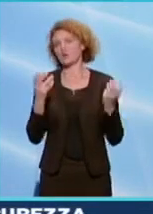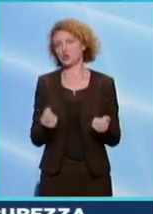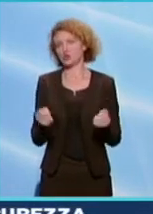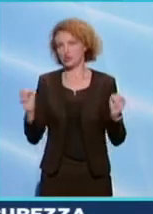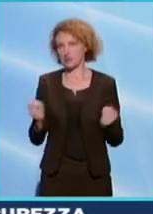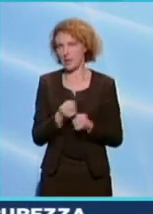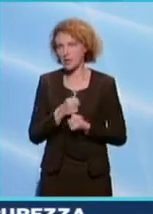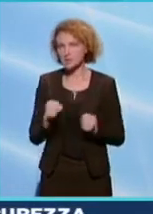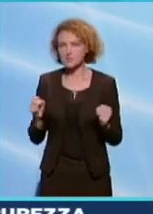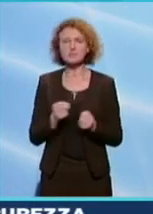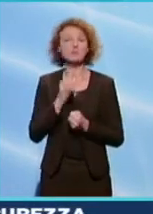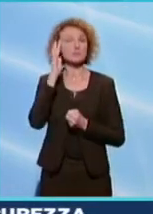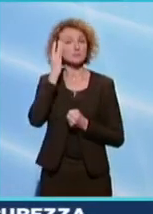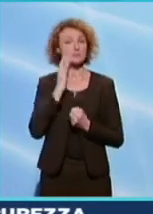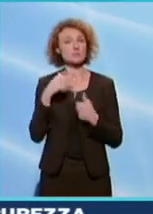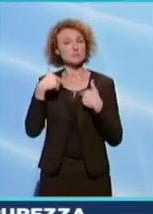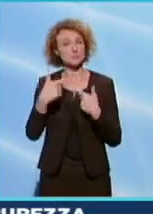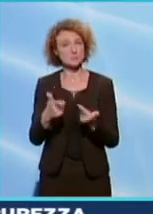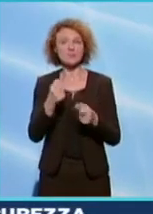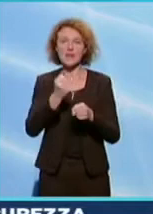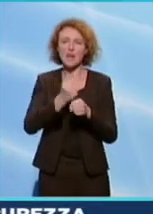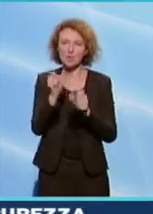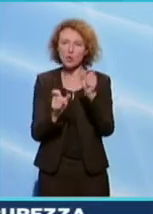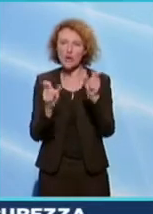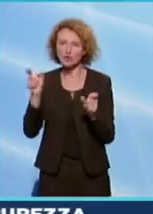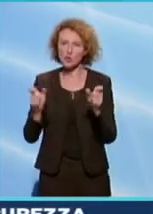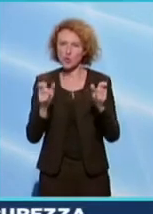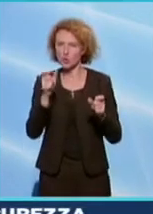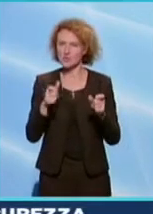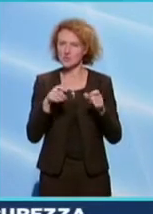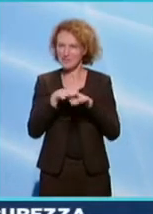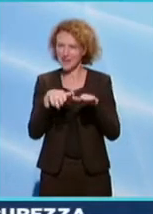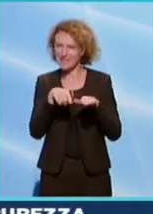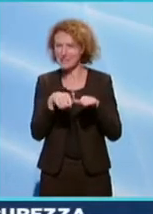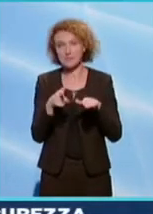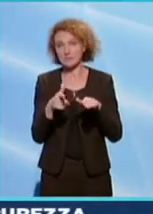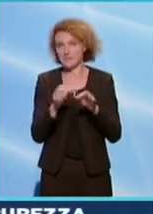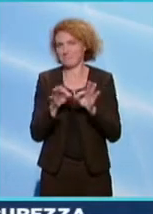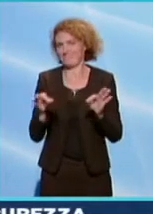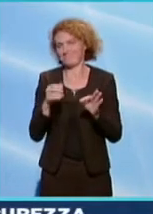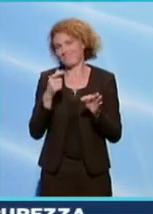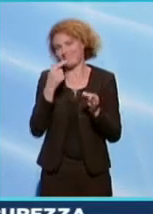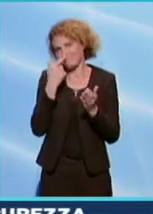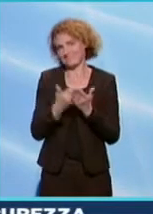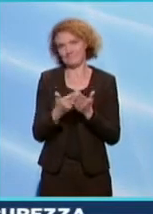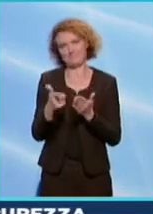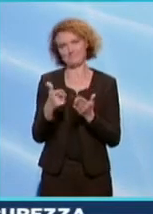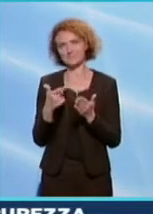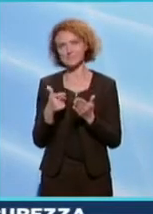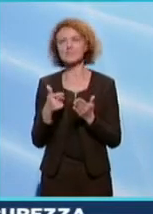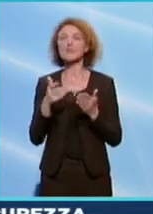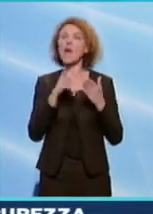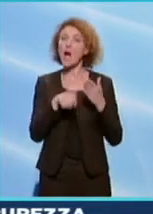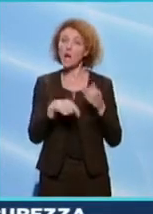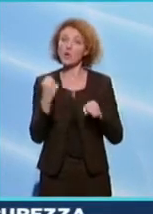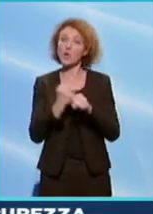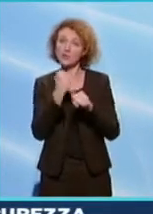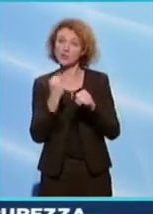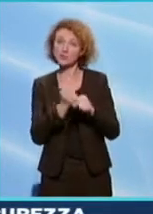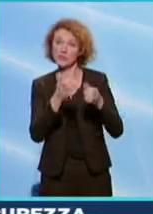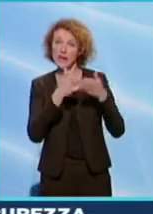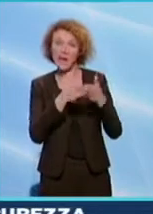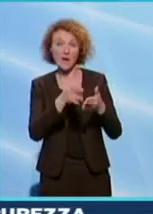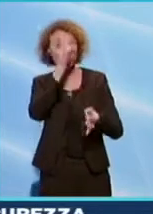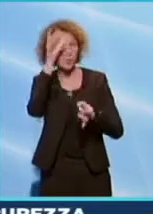mette a rischio lavoratori marittimi che non sono attrezzati mette a rischio la sicurezza della nave perché questa operazione volte sono fatte con la na li in